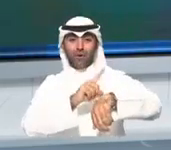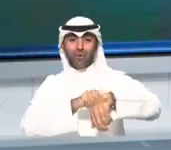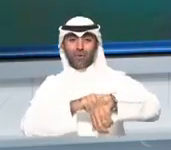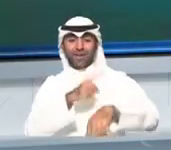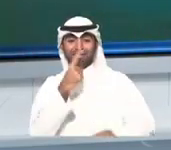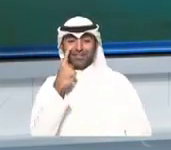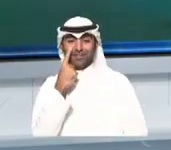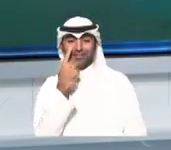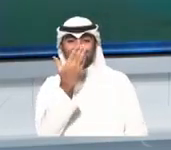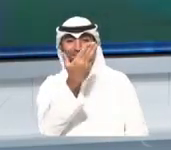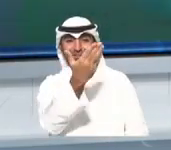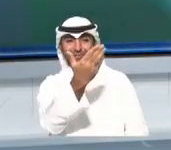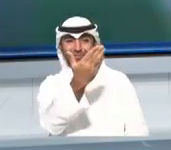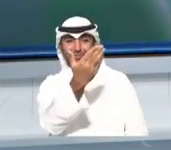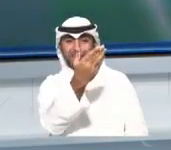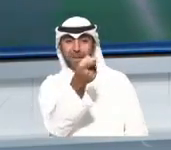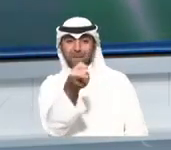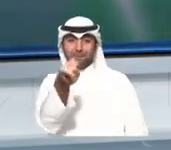أما غروب الشمس في الساعة